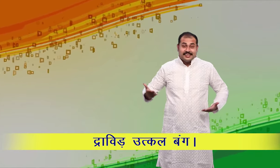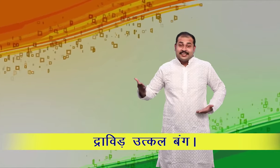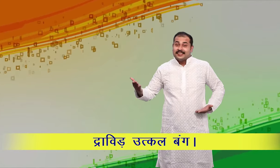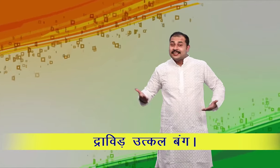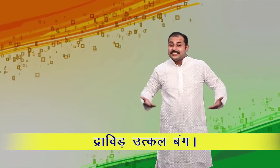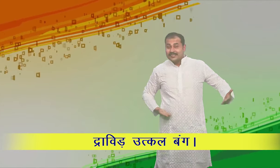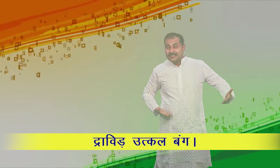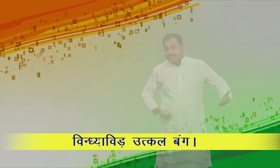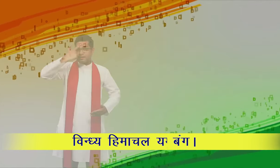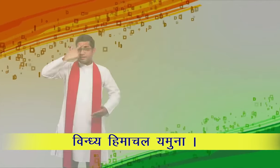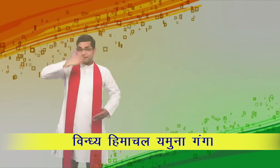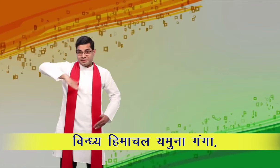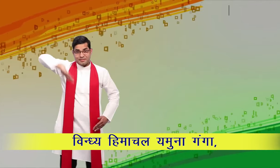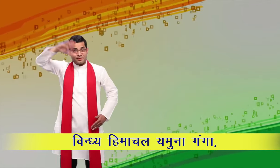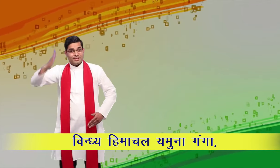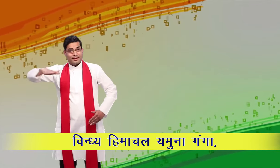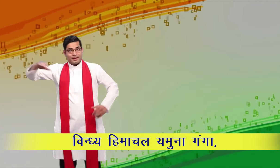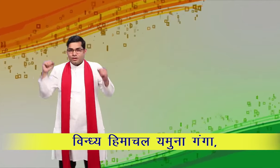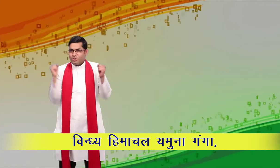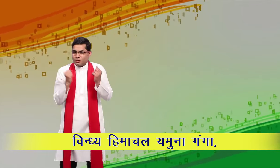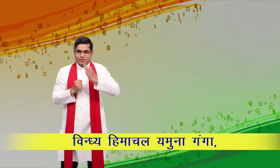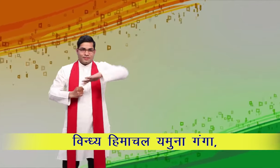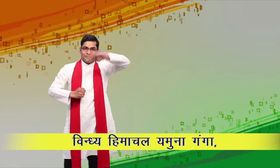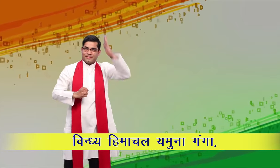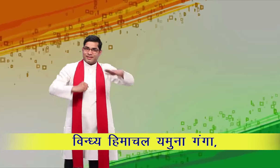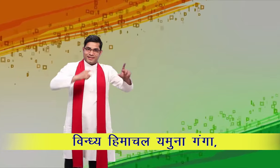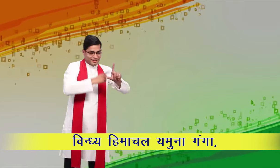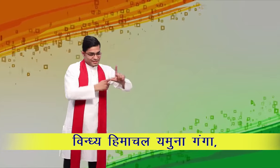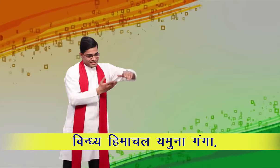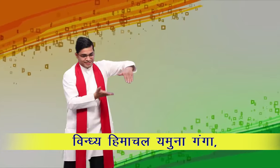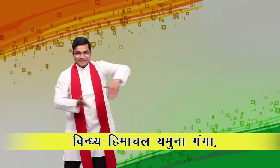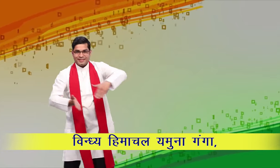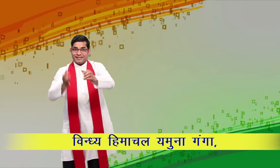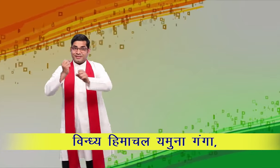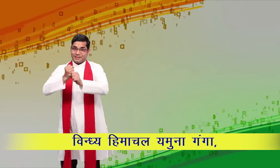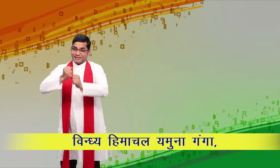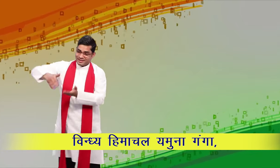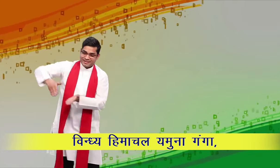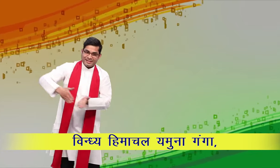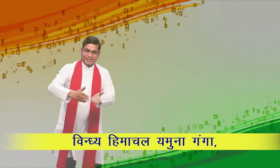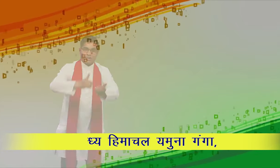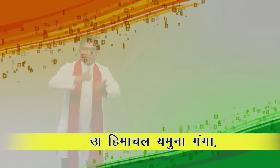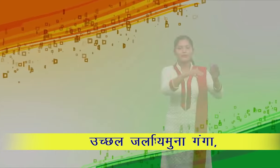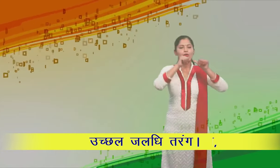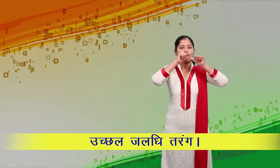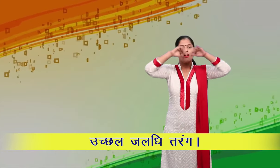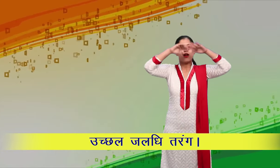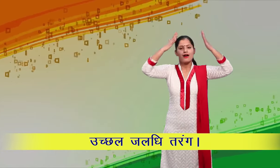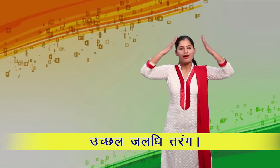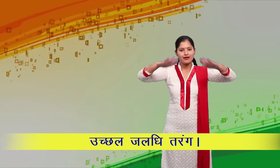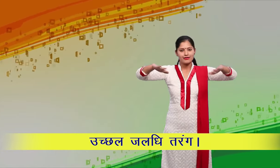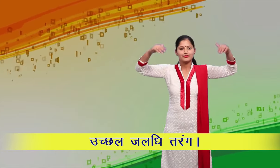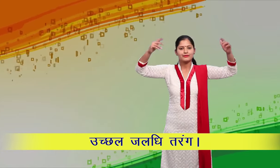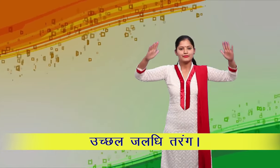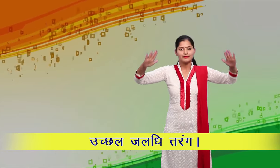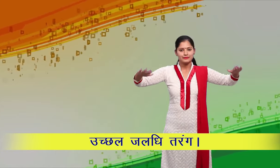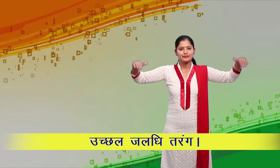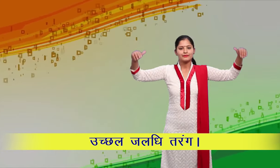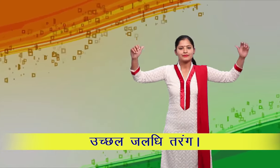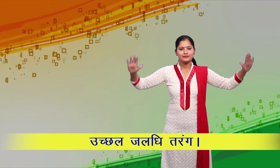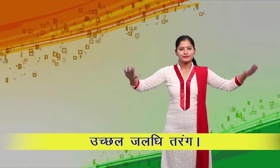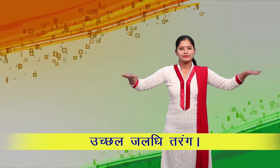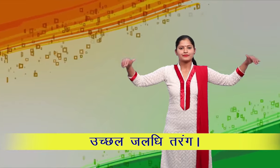वंगा विंध्य हिमाचल यमुना गंगा उच्चल